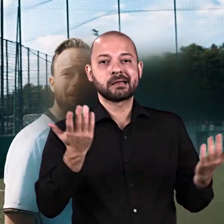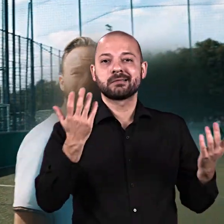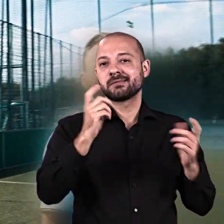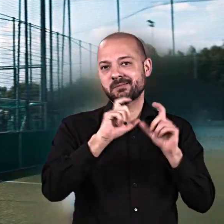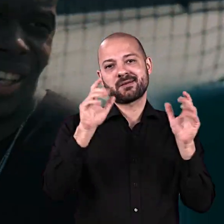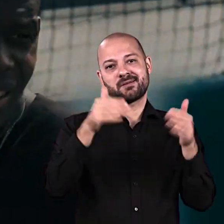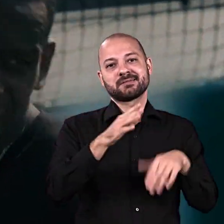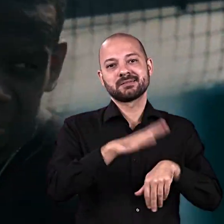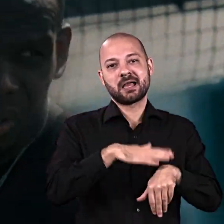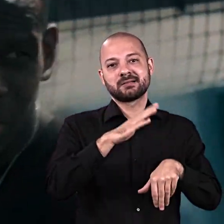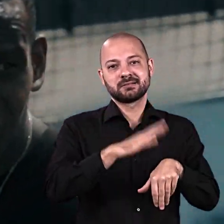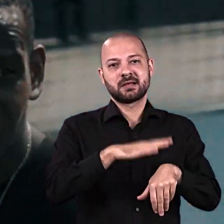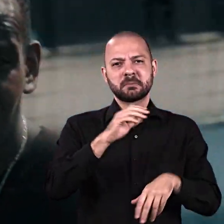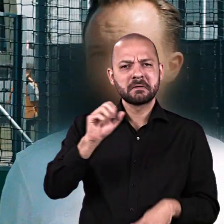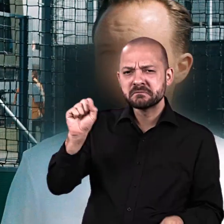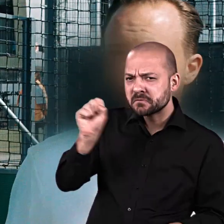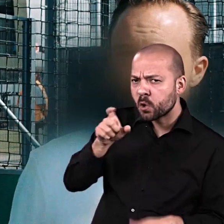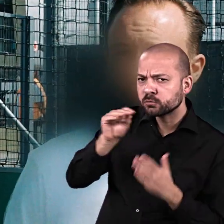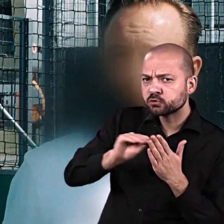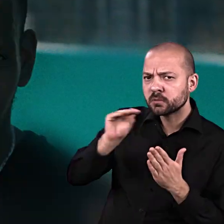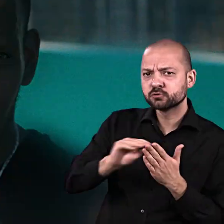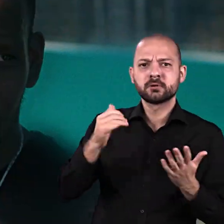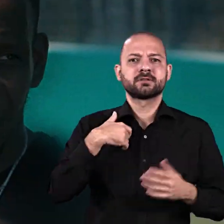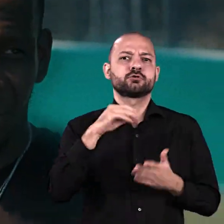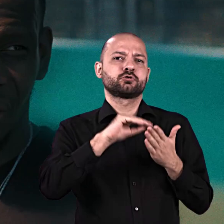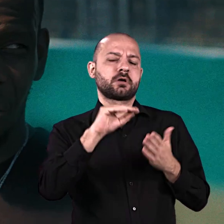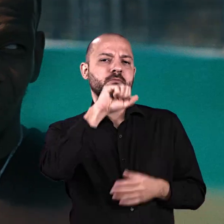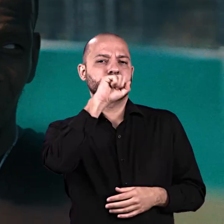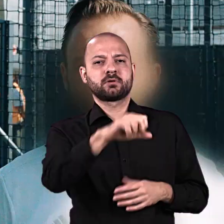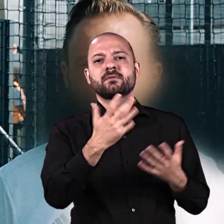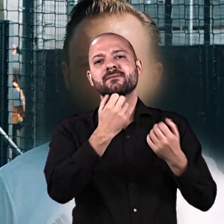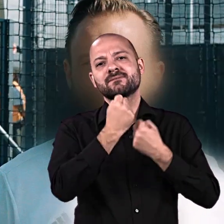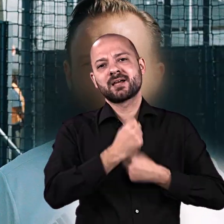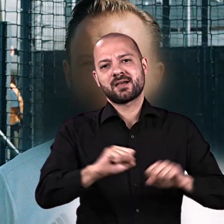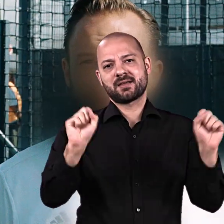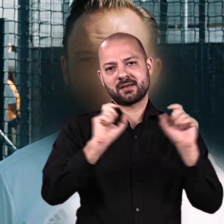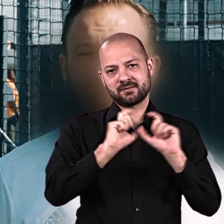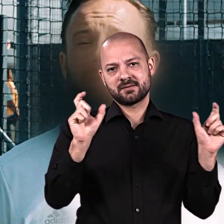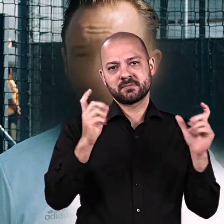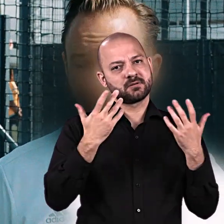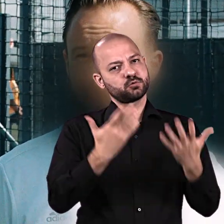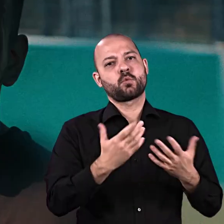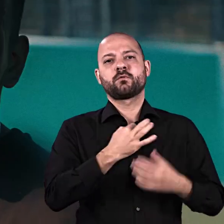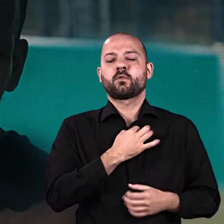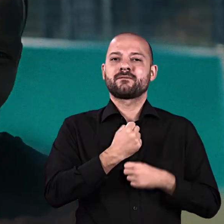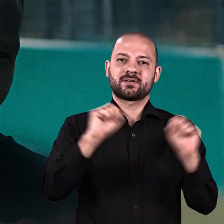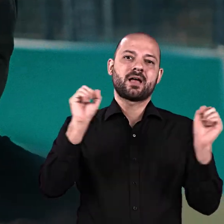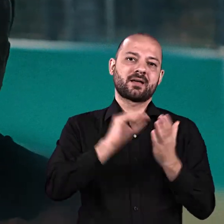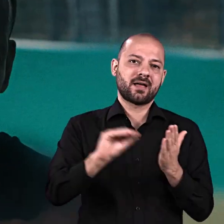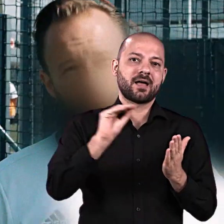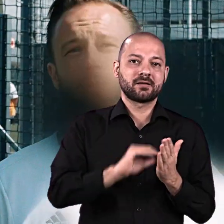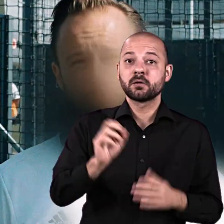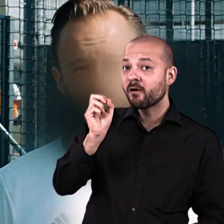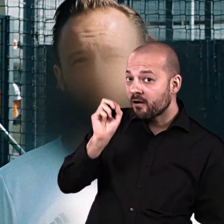Zeit. Viel über Zeit. Warum schreibst du was? Ich schreibe, weil ich mag Freiheit. Und Schreiben ist Freiheit.